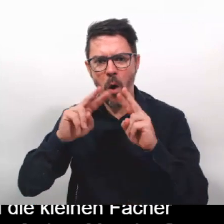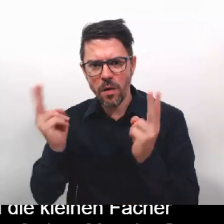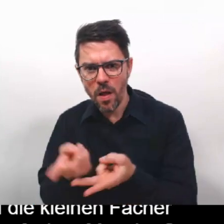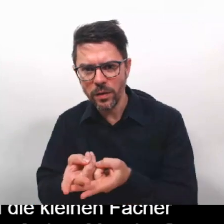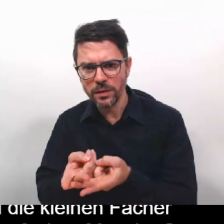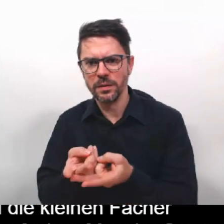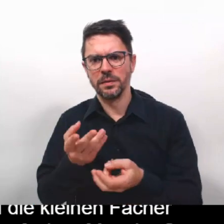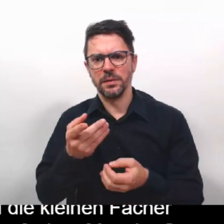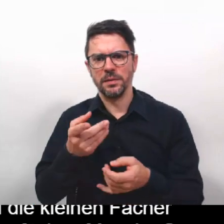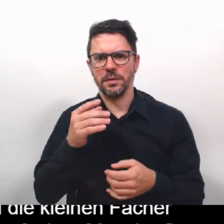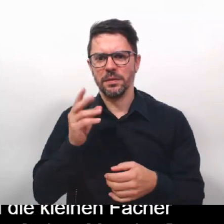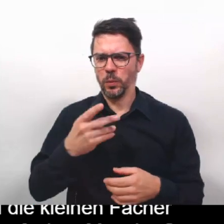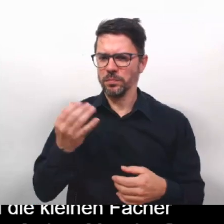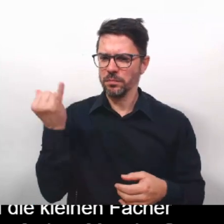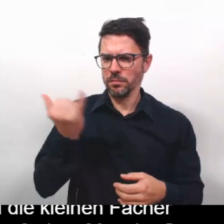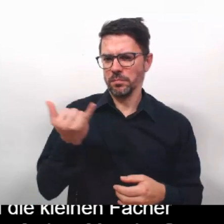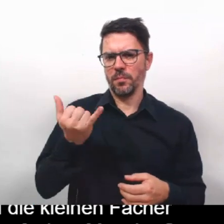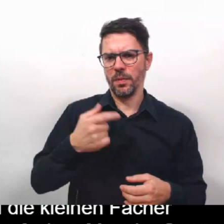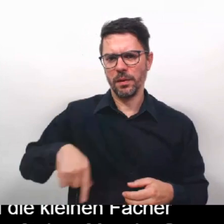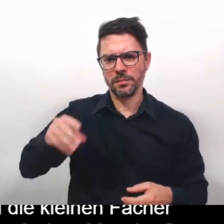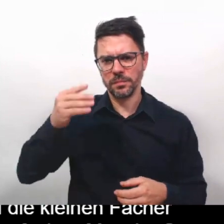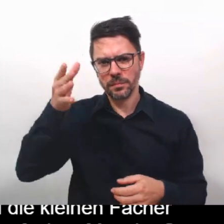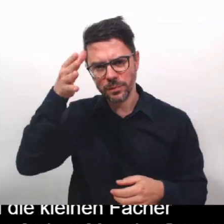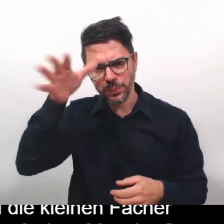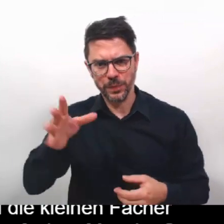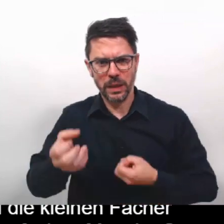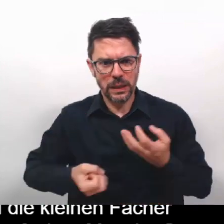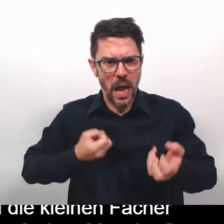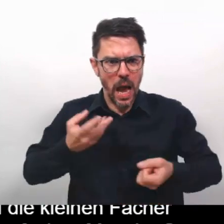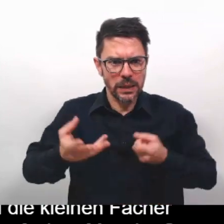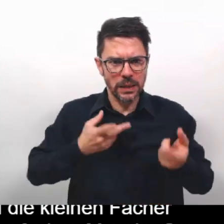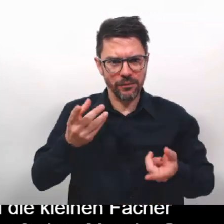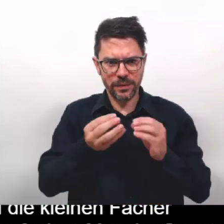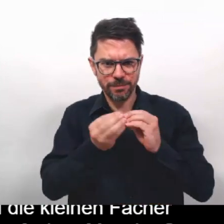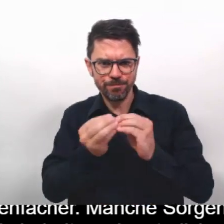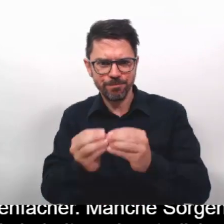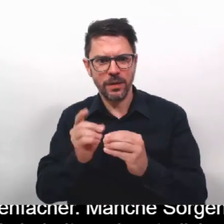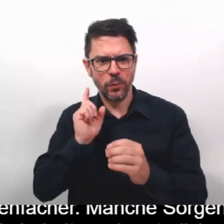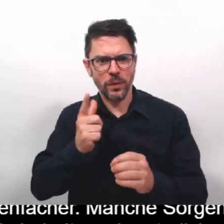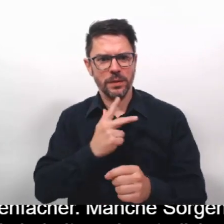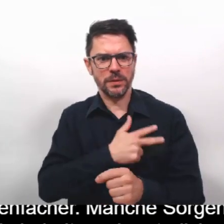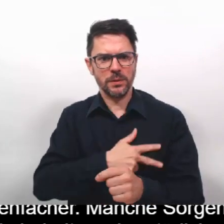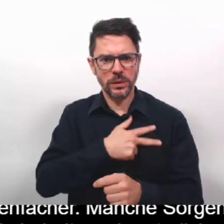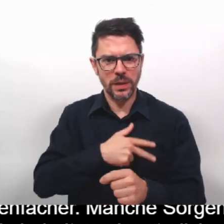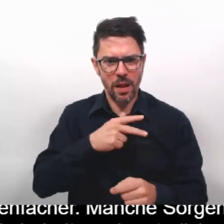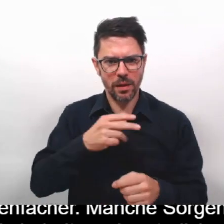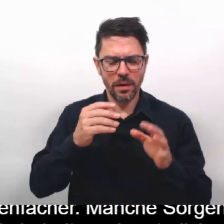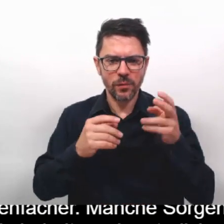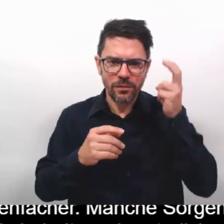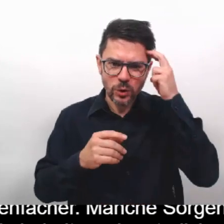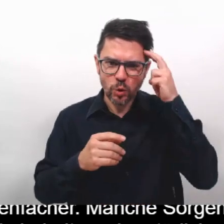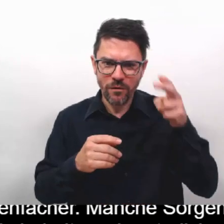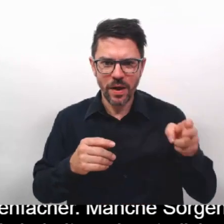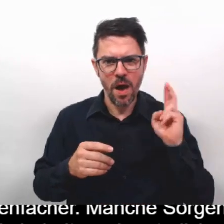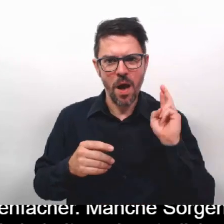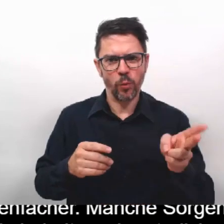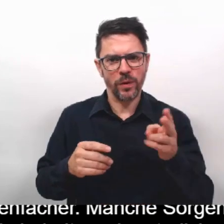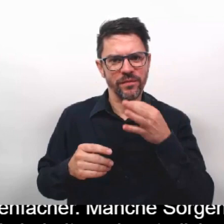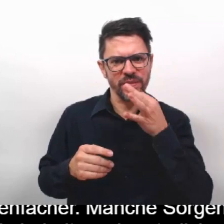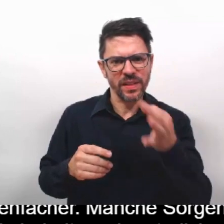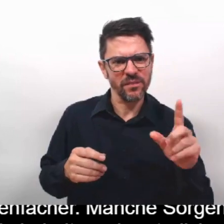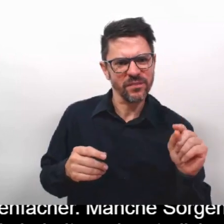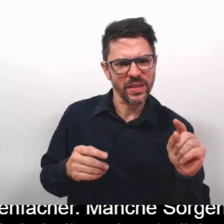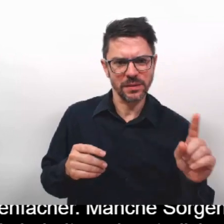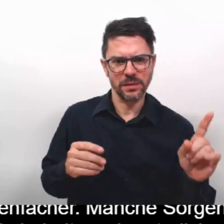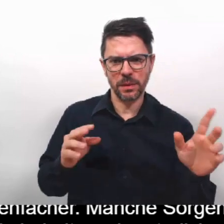diesen Eckpunkten neue Anreize für unternehmerische Betätigung der Hochschulen. Nicht Hochschulen als Unternehmen geführt. Ganz ein